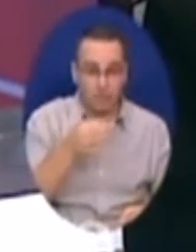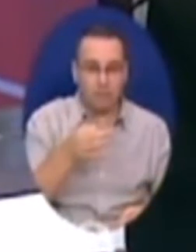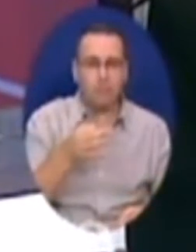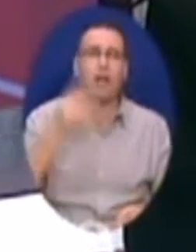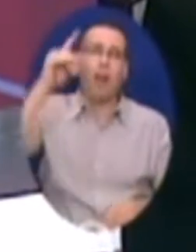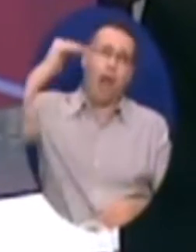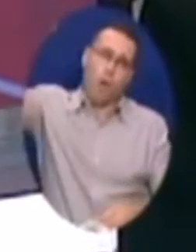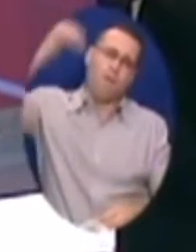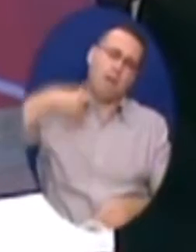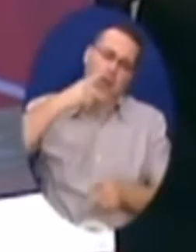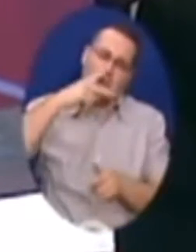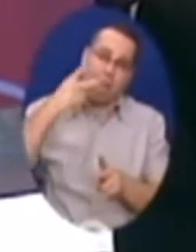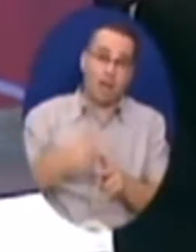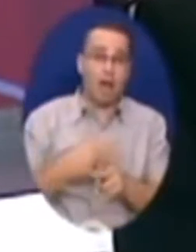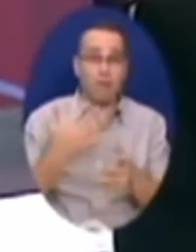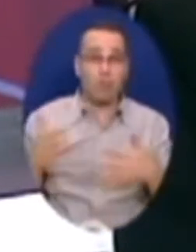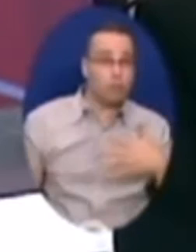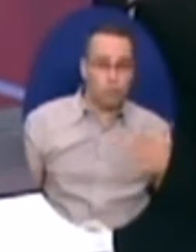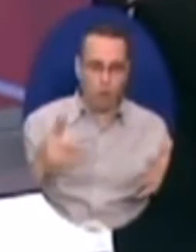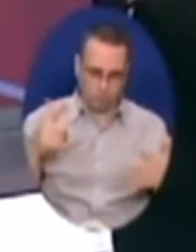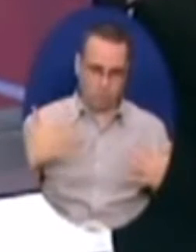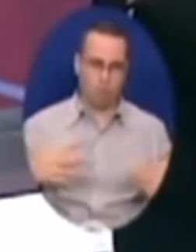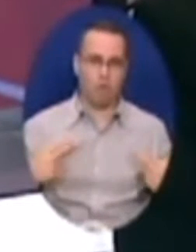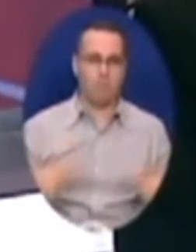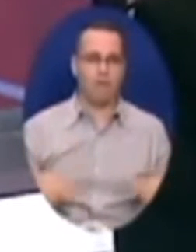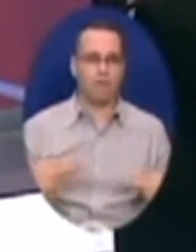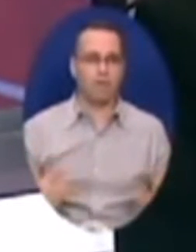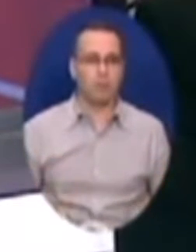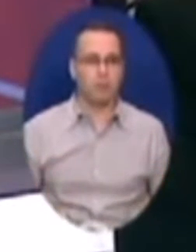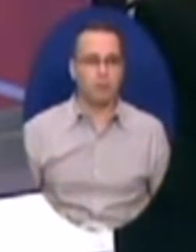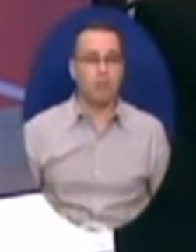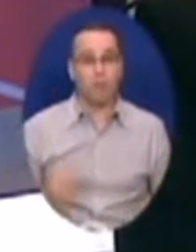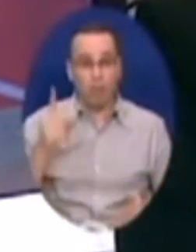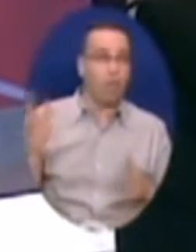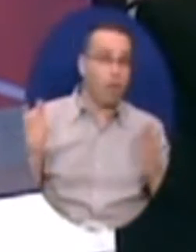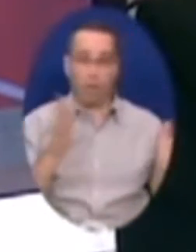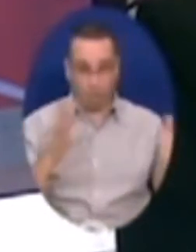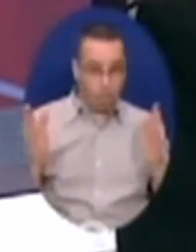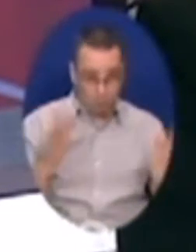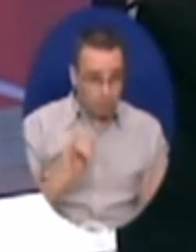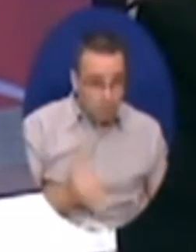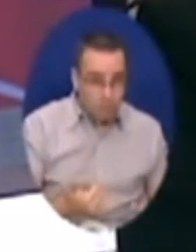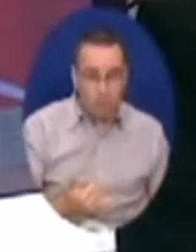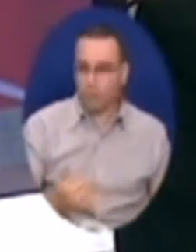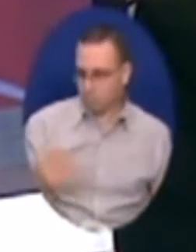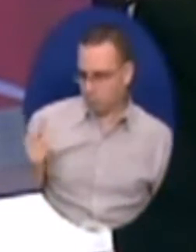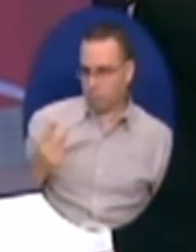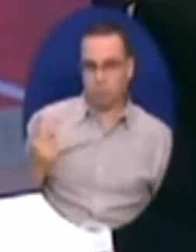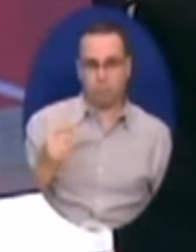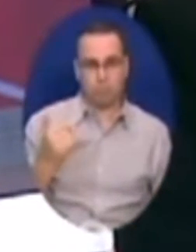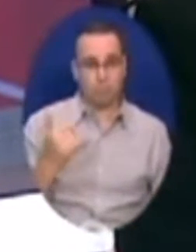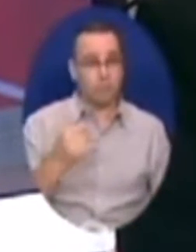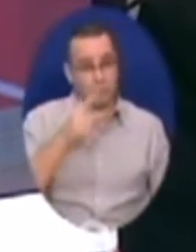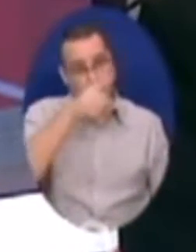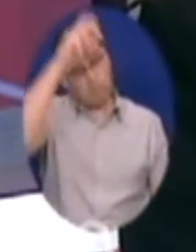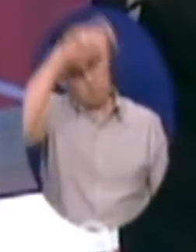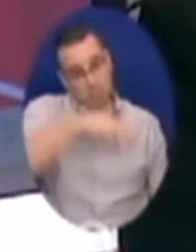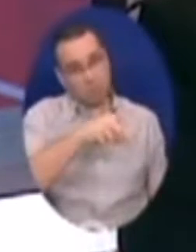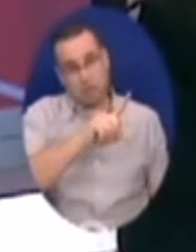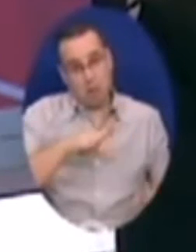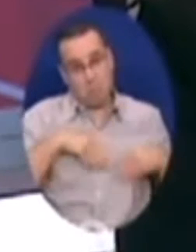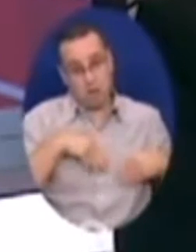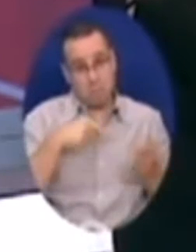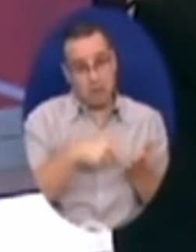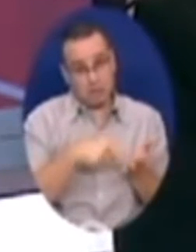לגובה מתרגלים, אבל כשיש רוחות זה מאוד מאוד מפחיד. הוא מתנדנד ככה ממש? הוא מתנדנד, כן. ופשוט ירדת ופוטרת? זה הסיפור?